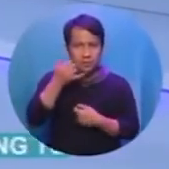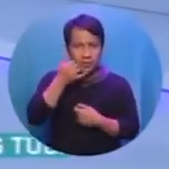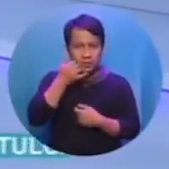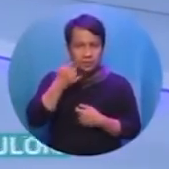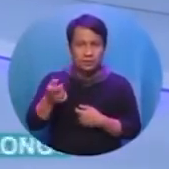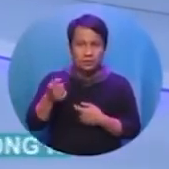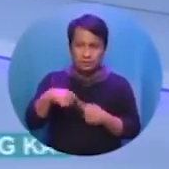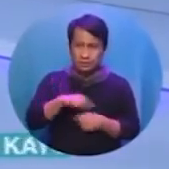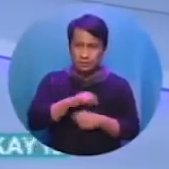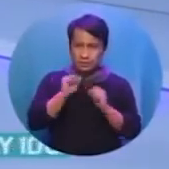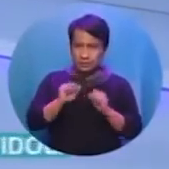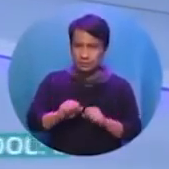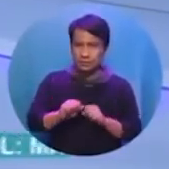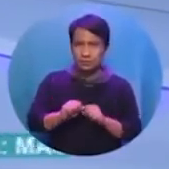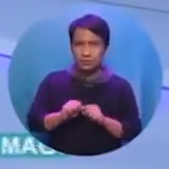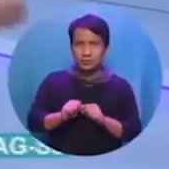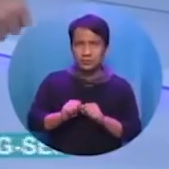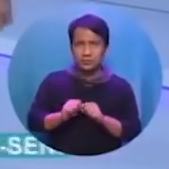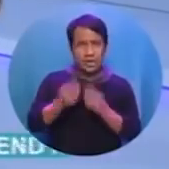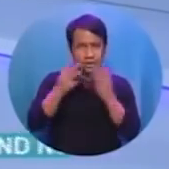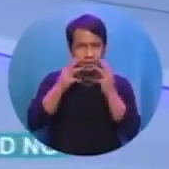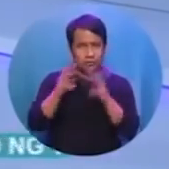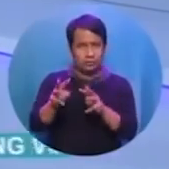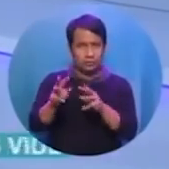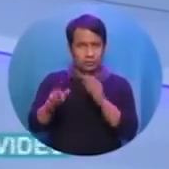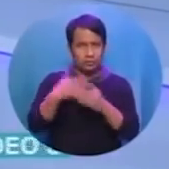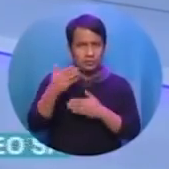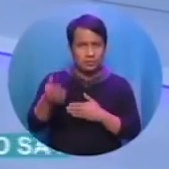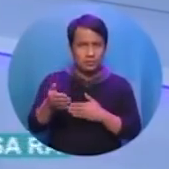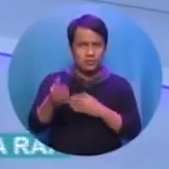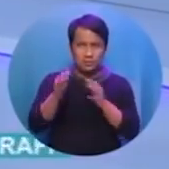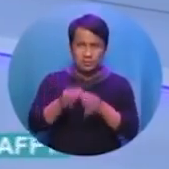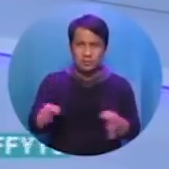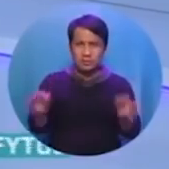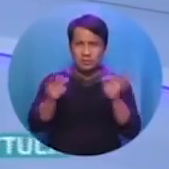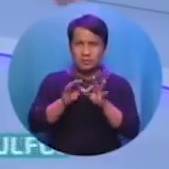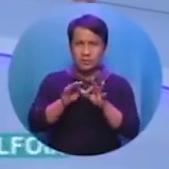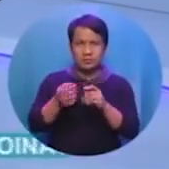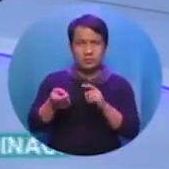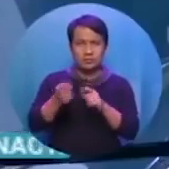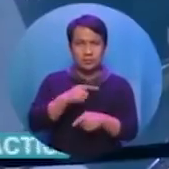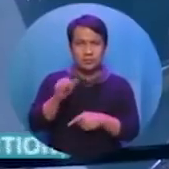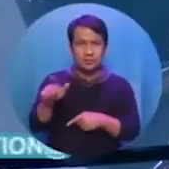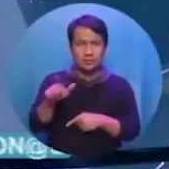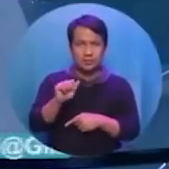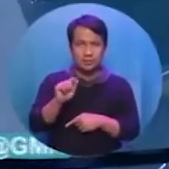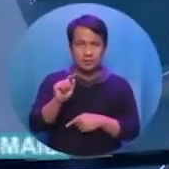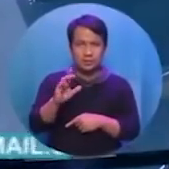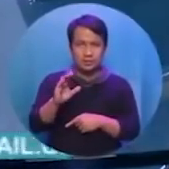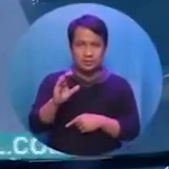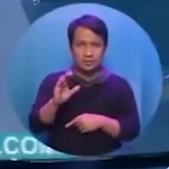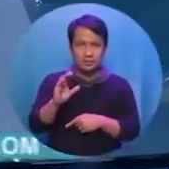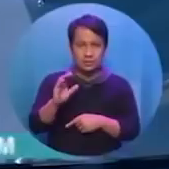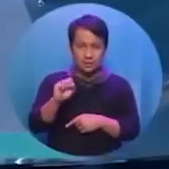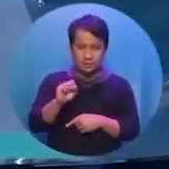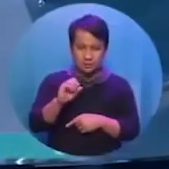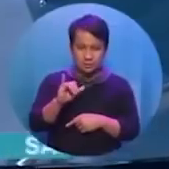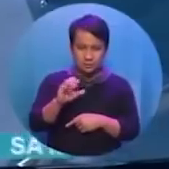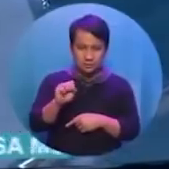tawag namin at nanonood. Siyempre, very important yan. Hati sa atin ang ATC